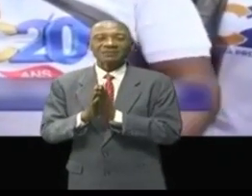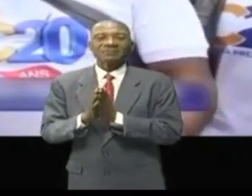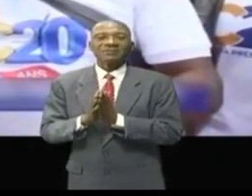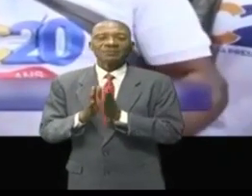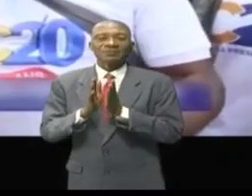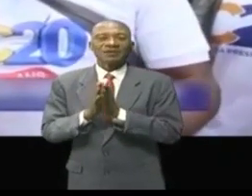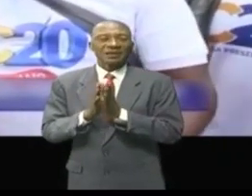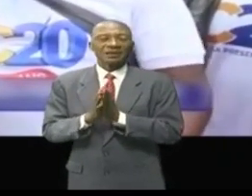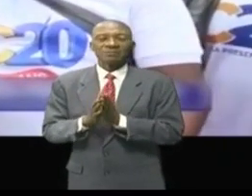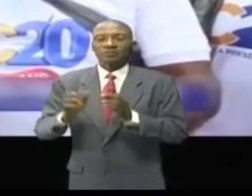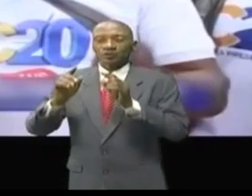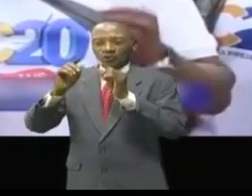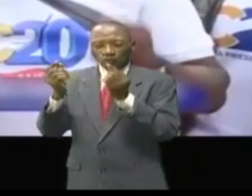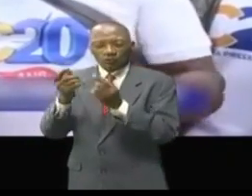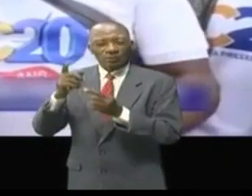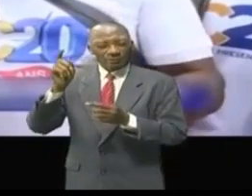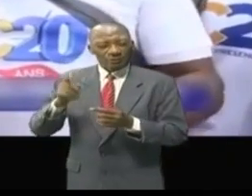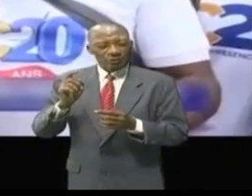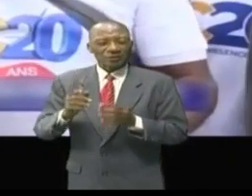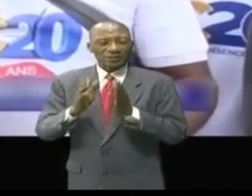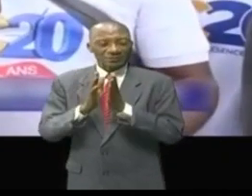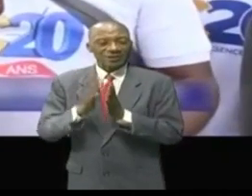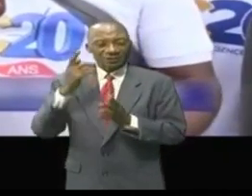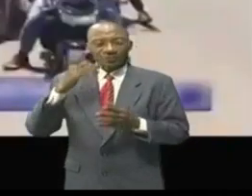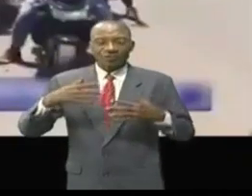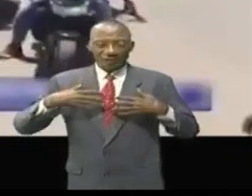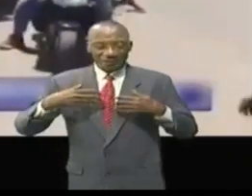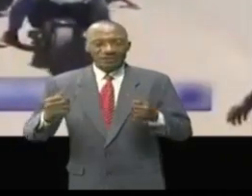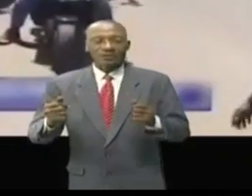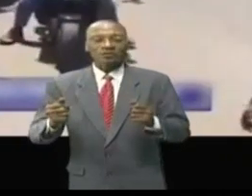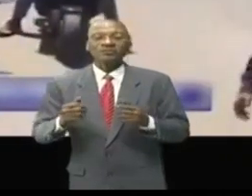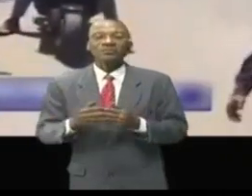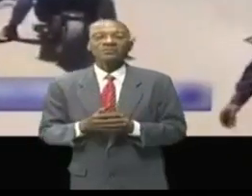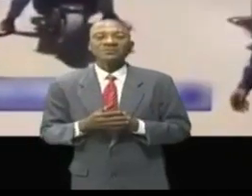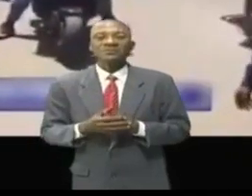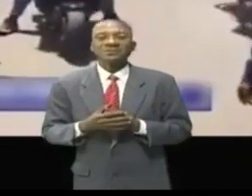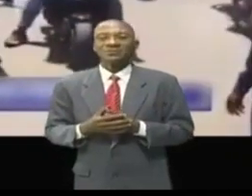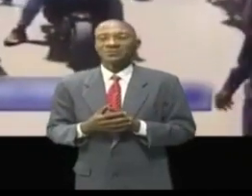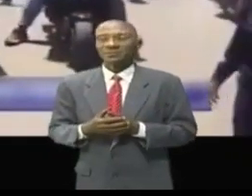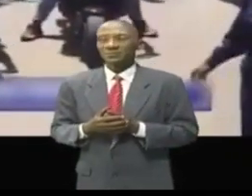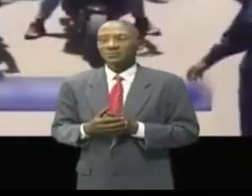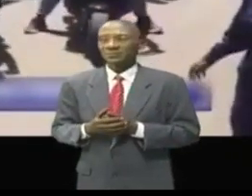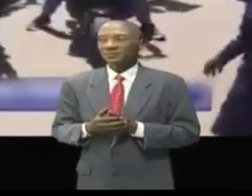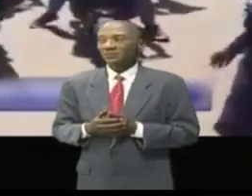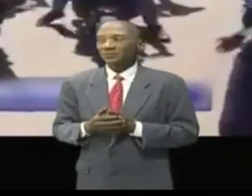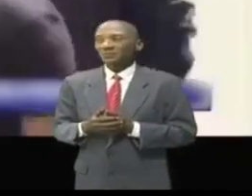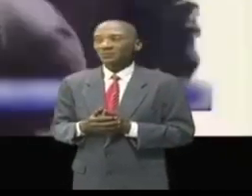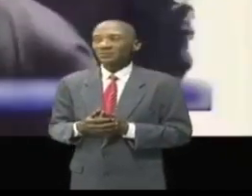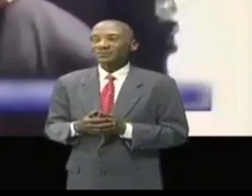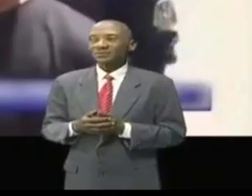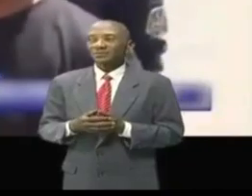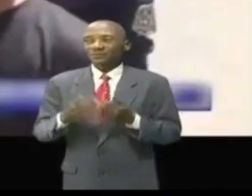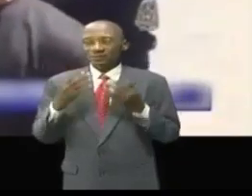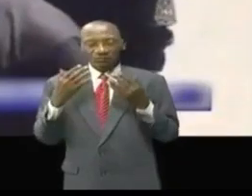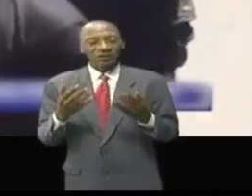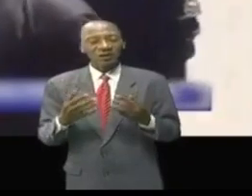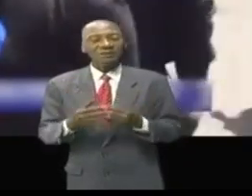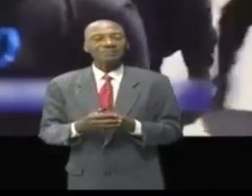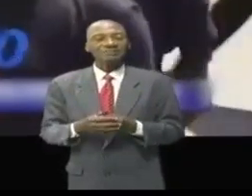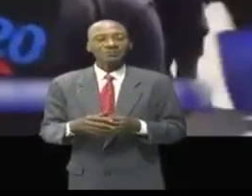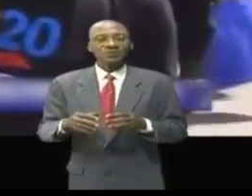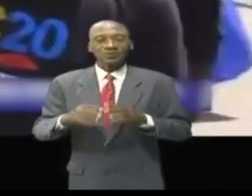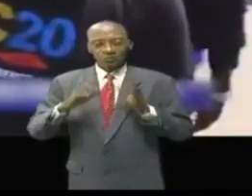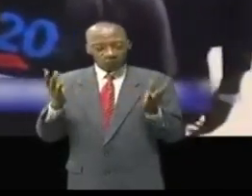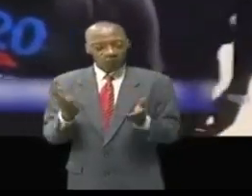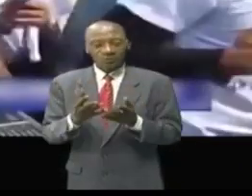besoin vraiment d'une guérison divine vont avoir une visitation particulière. Jésus-Christ guérit encore, un thème qui accompagne ces 20 ans de